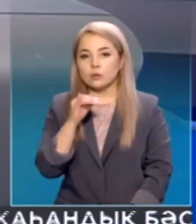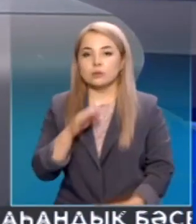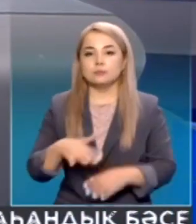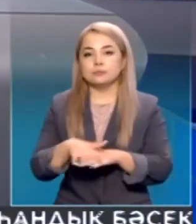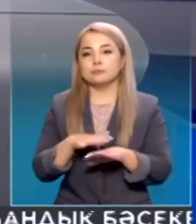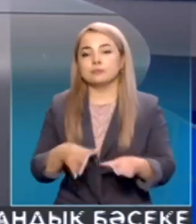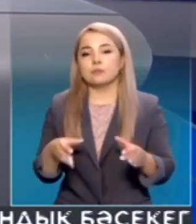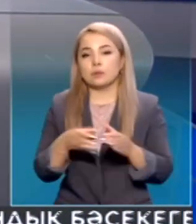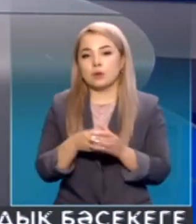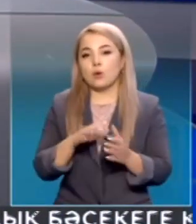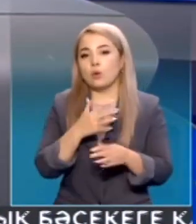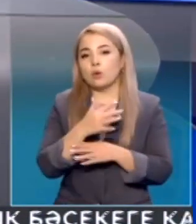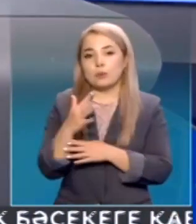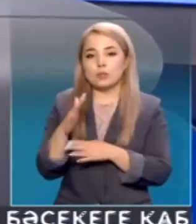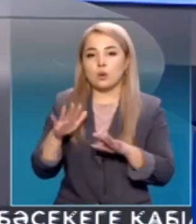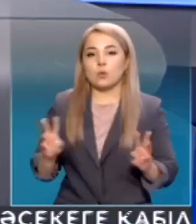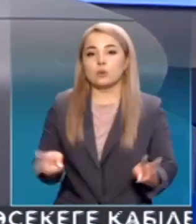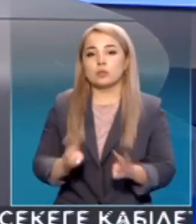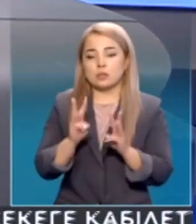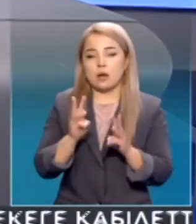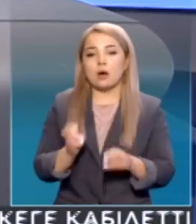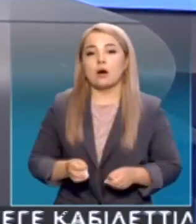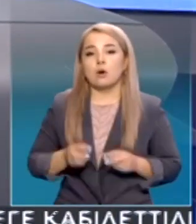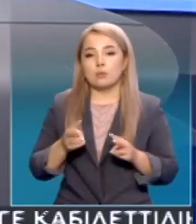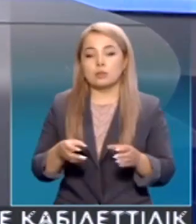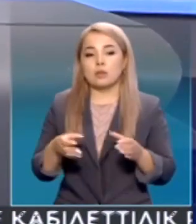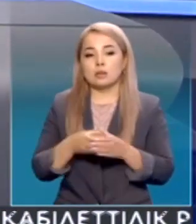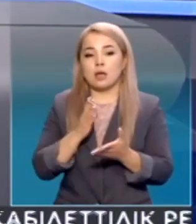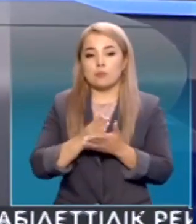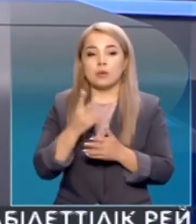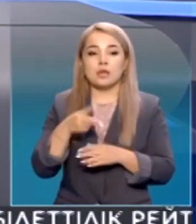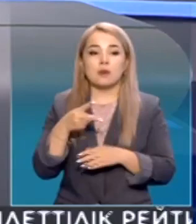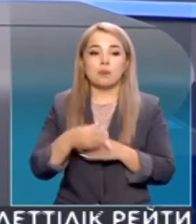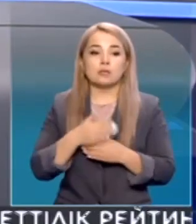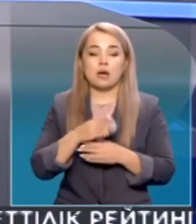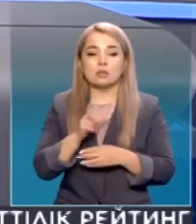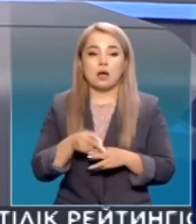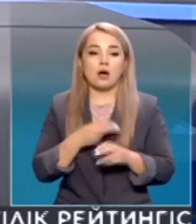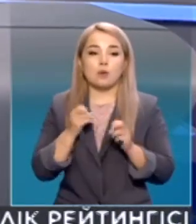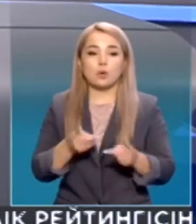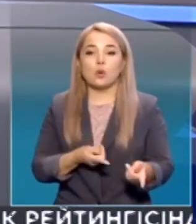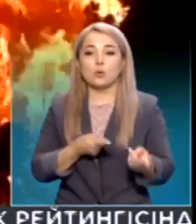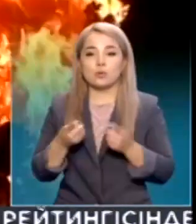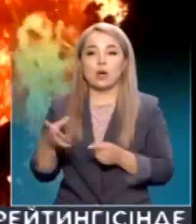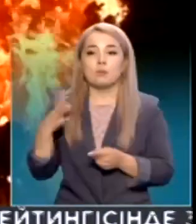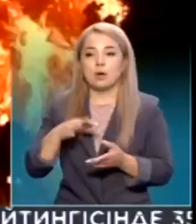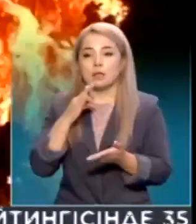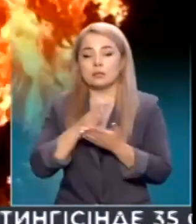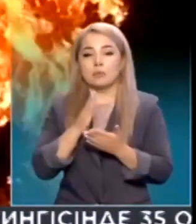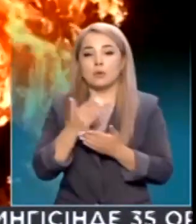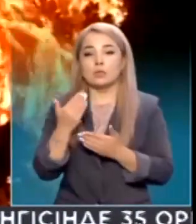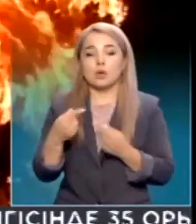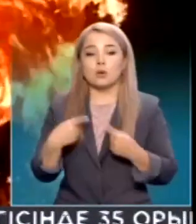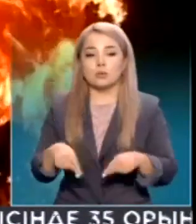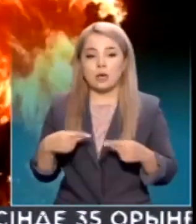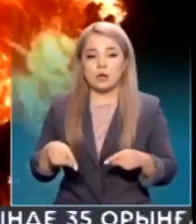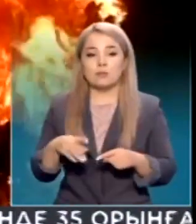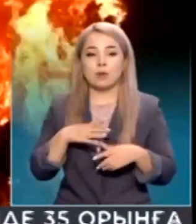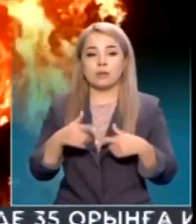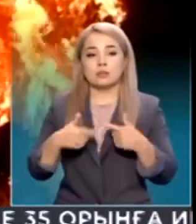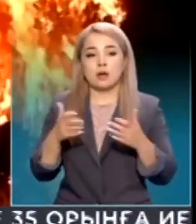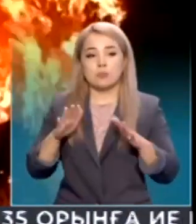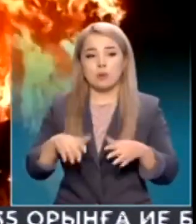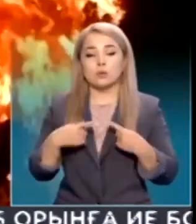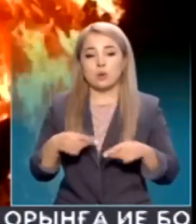Жаханым бірер хабар, Испанияның оңтүстігінде орман өрті қаулап, 2000-дай адам қауіпсіз жерге көшуге мәжбүр болды. Олардың кейбірі отельдерге,